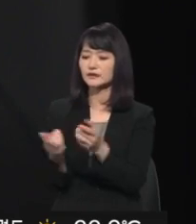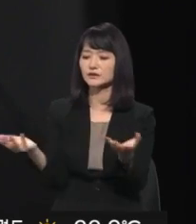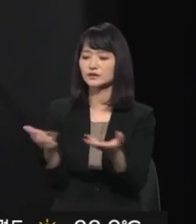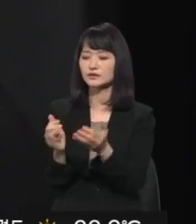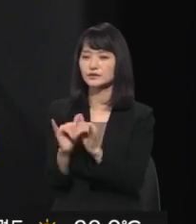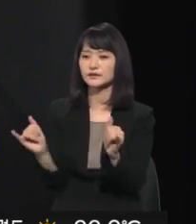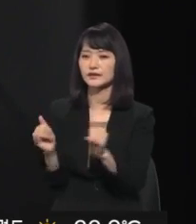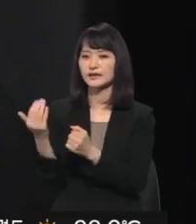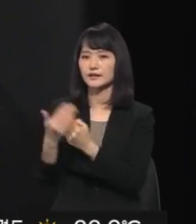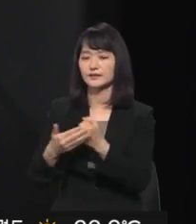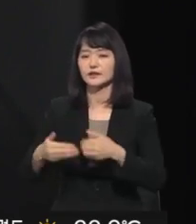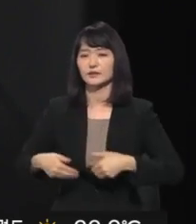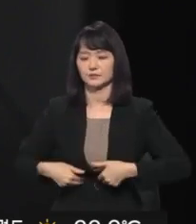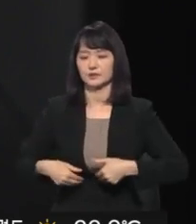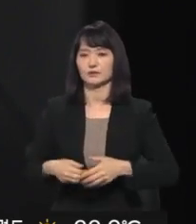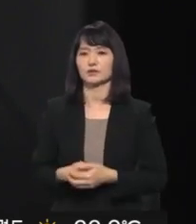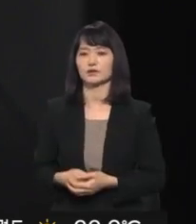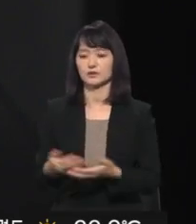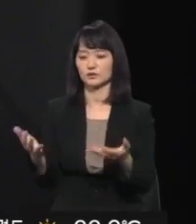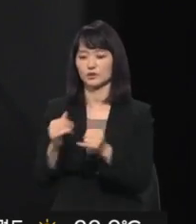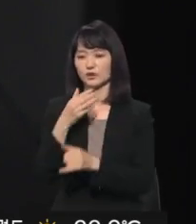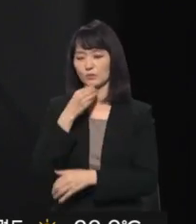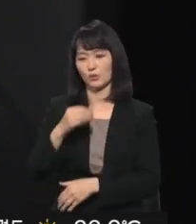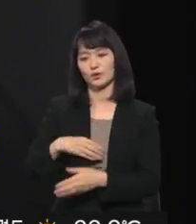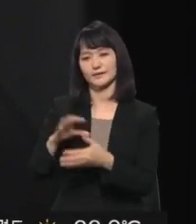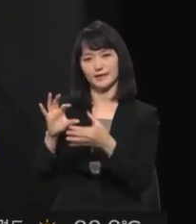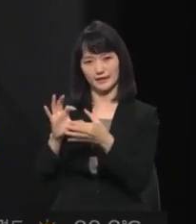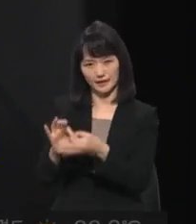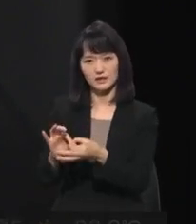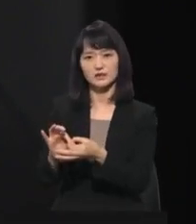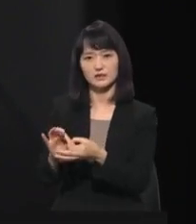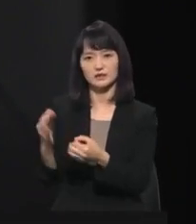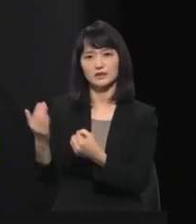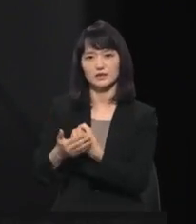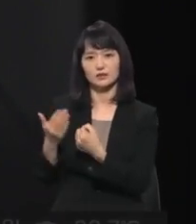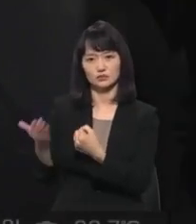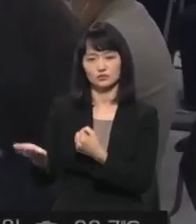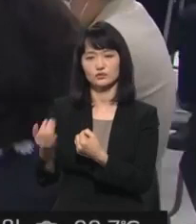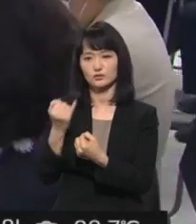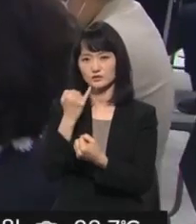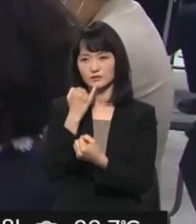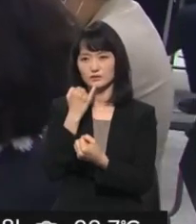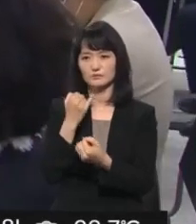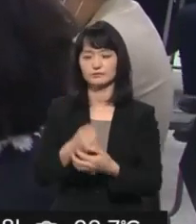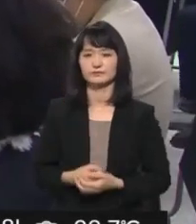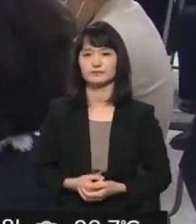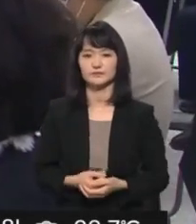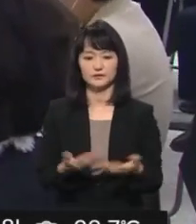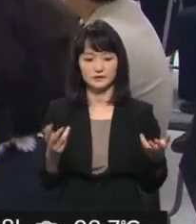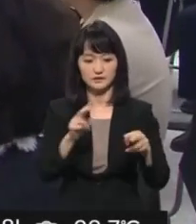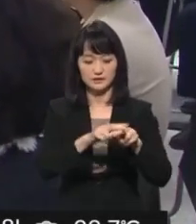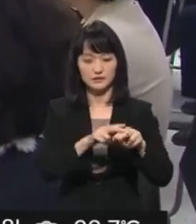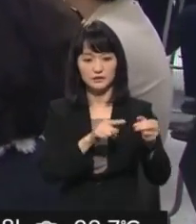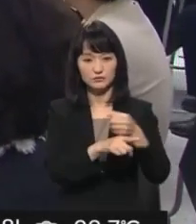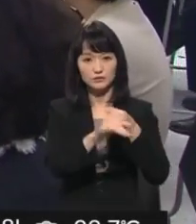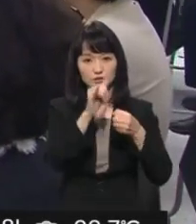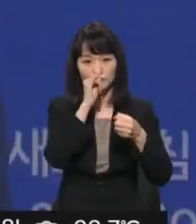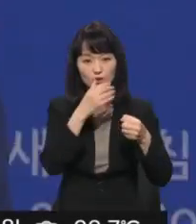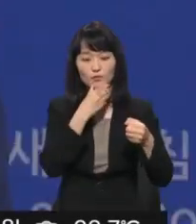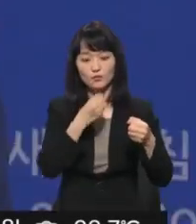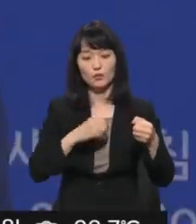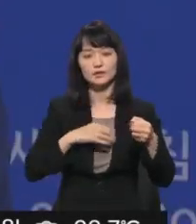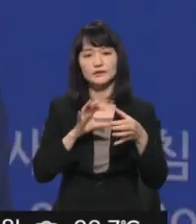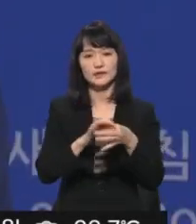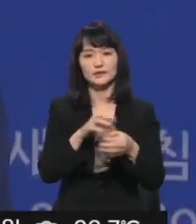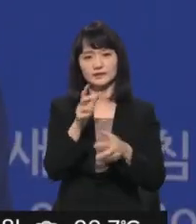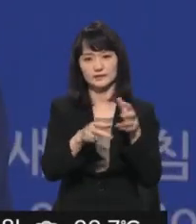복지 성 그렇죠 제가 이게 1 짤에 개념이 있지만은 거기에 복지 개념도 포함되어 있는 그런 사업들이 있었는데 물론